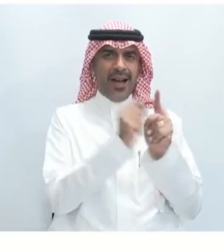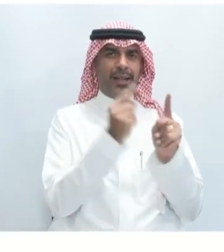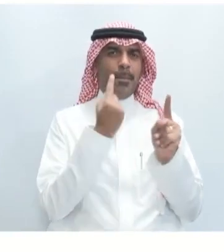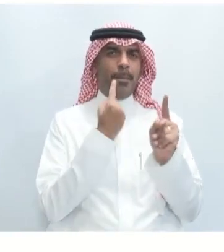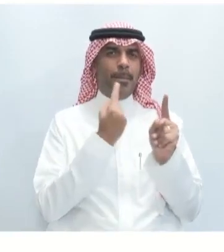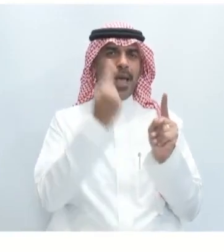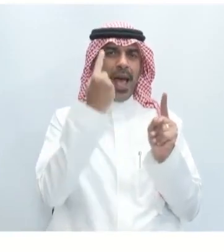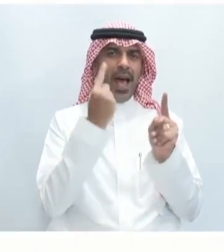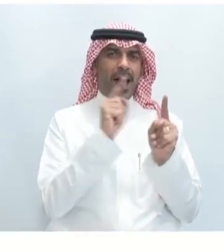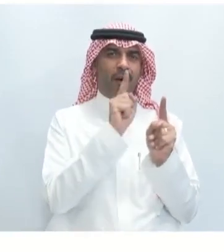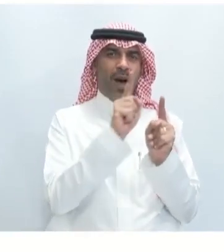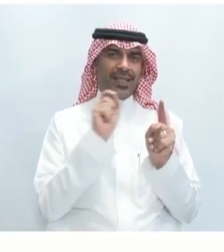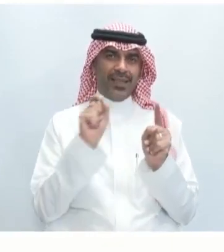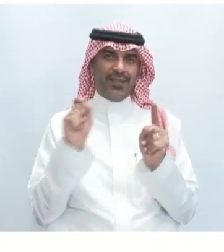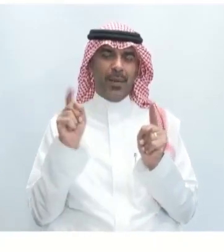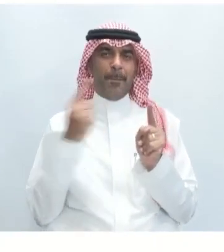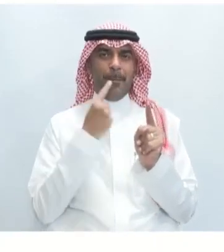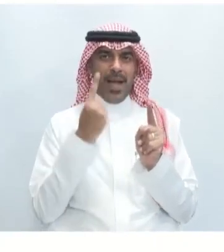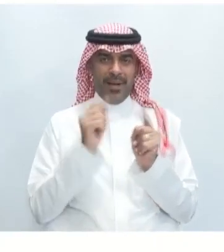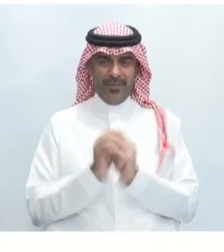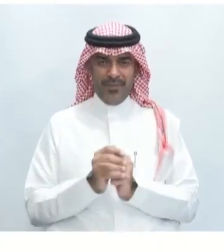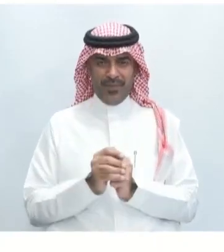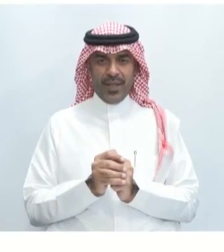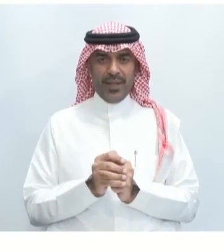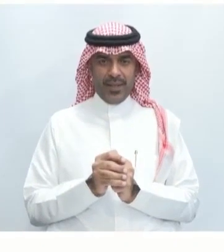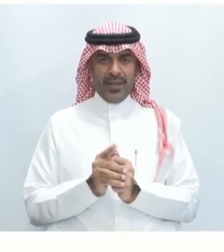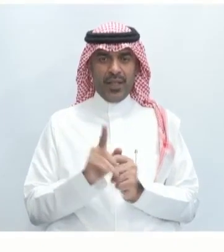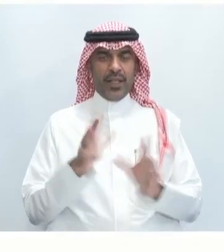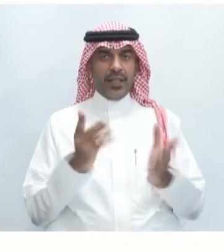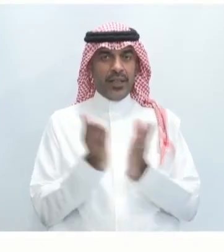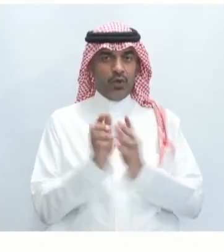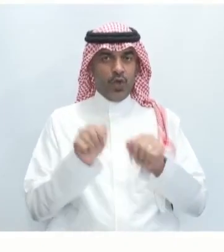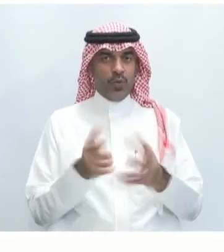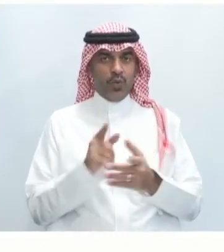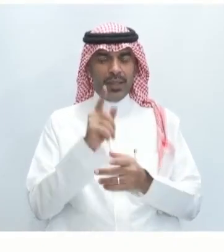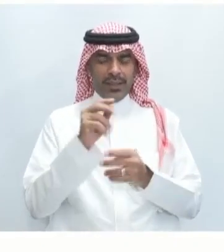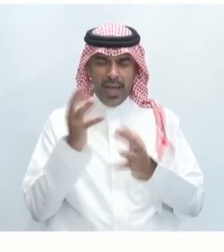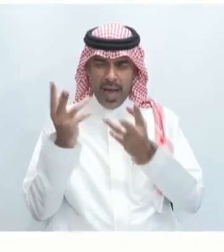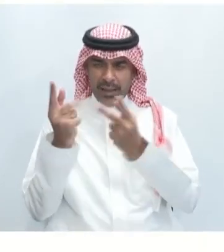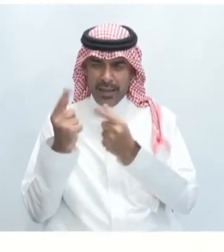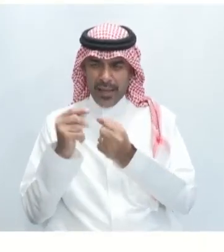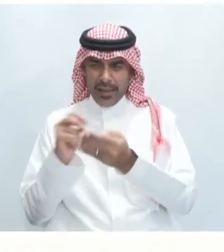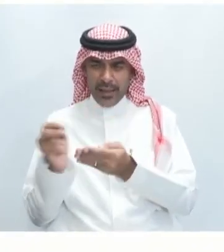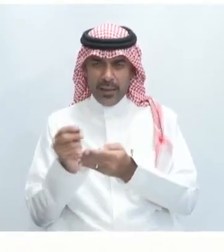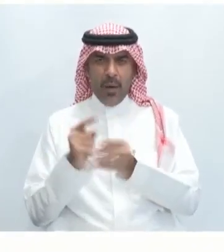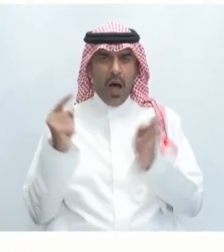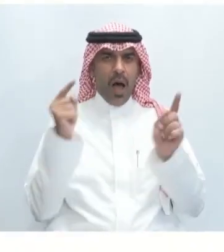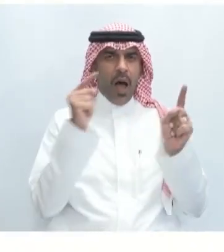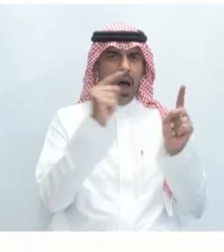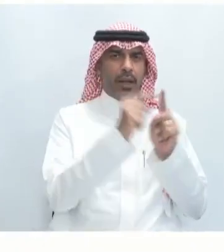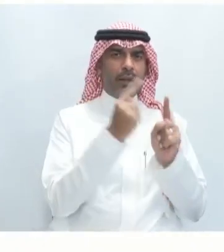100 فكره درس اليوم ابنائي وبناتي هي امثل اعدادا حتى مئه